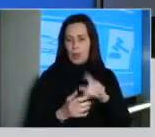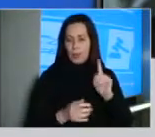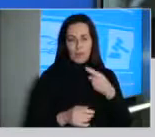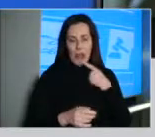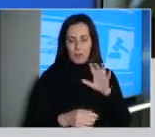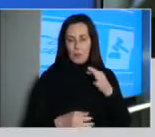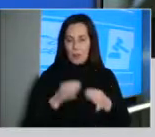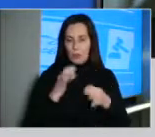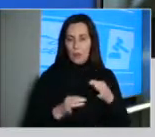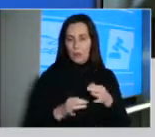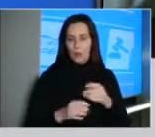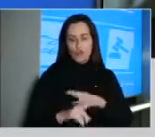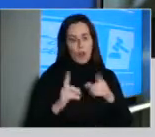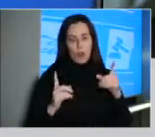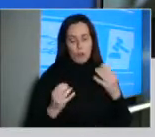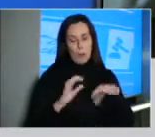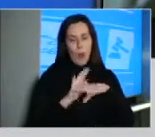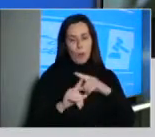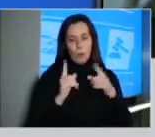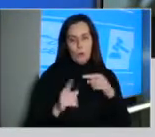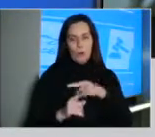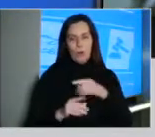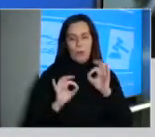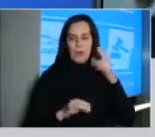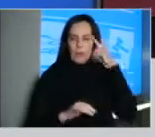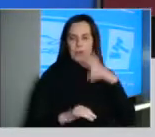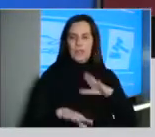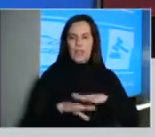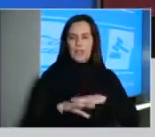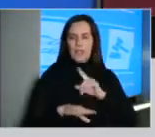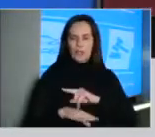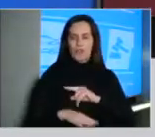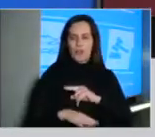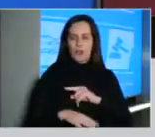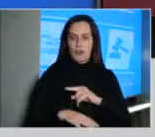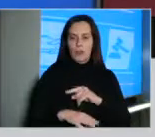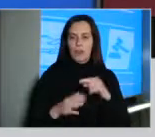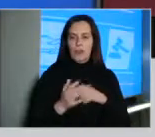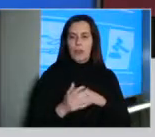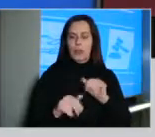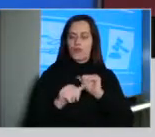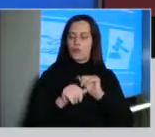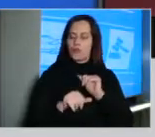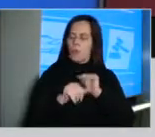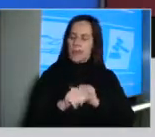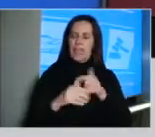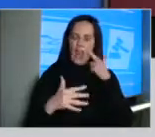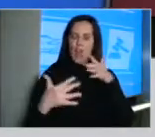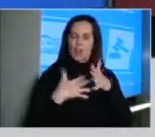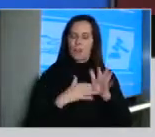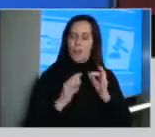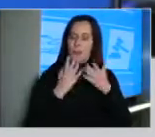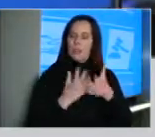לומר שבית המשפט, בשונה מלא מעט חוקים אחרים, באמת מבין את התפקיד שלו כמגן השקיפות, נקרא לזה, באמת